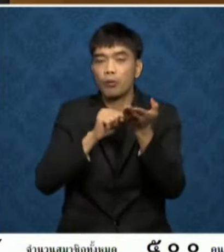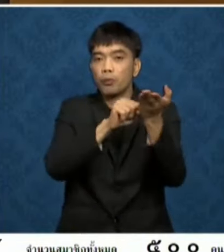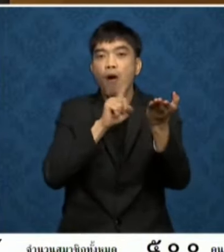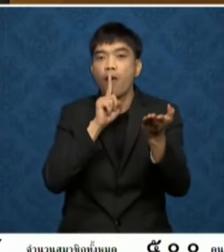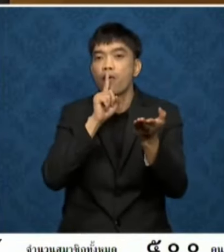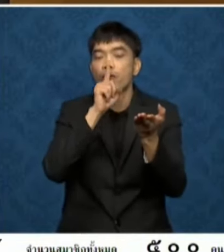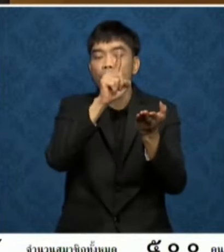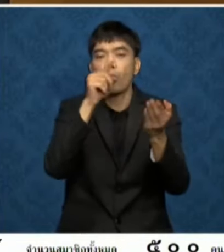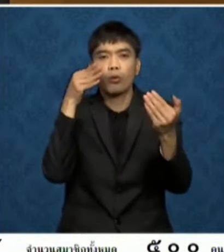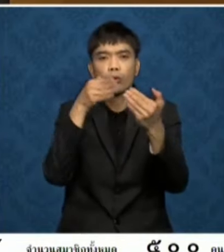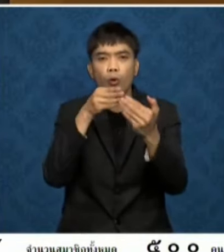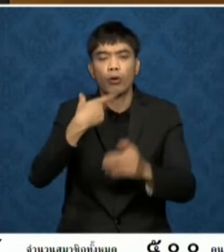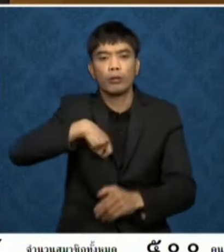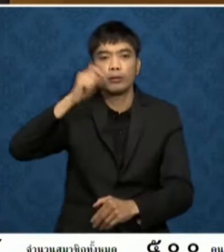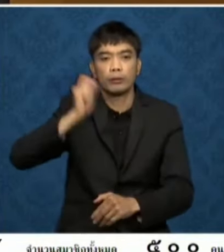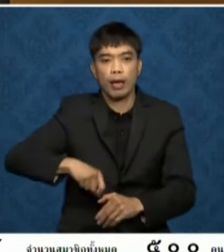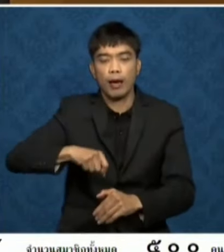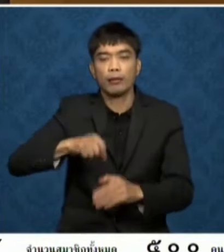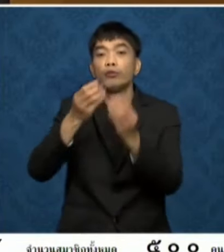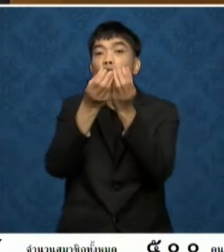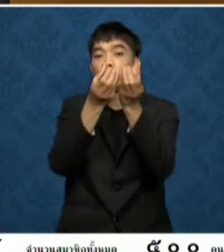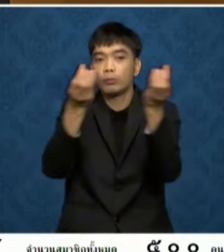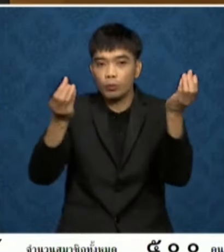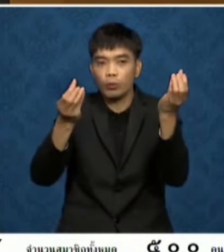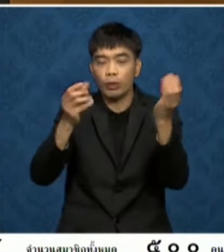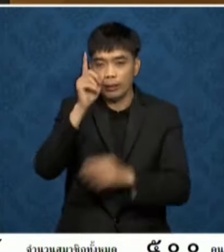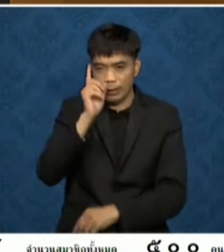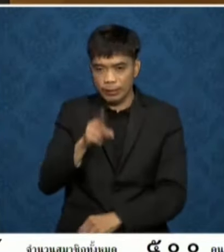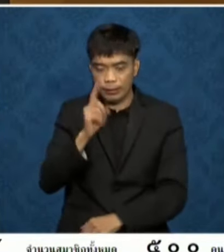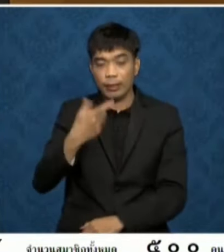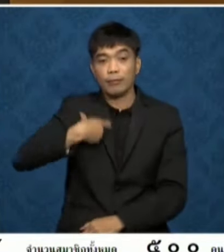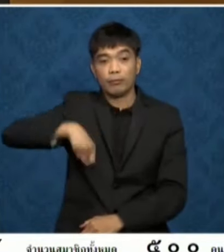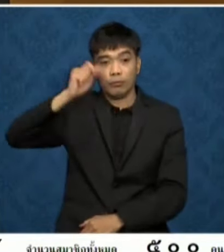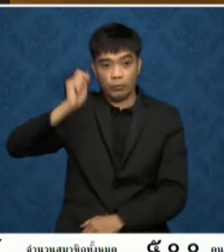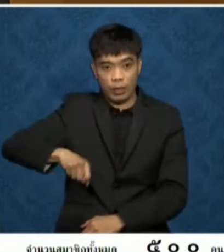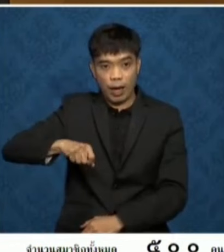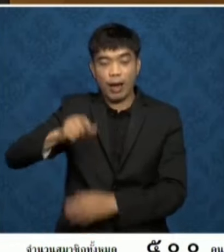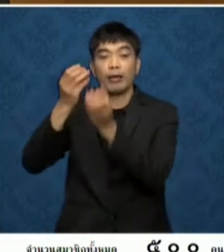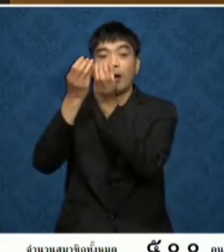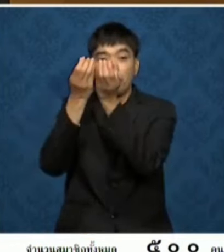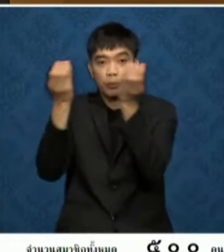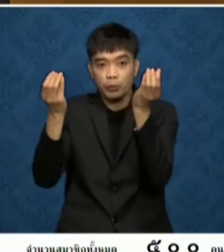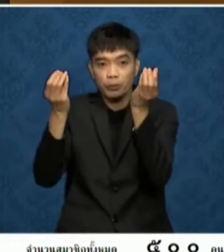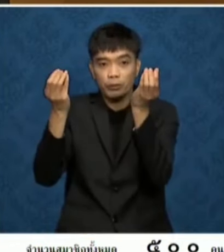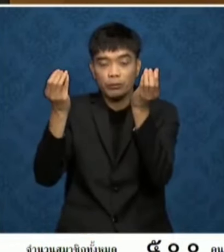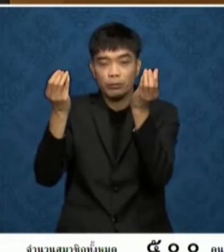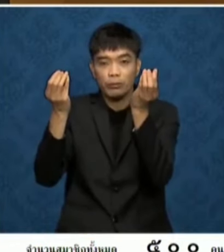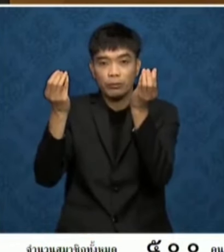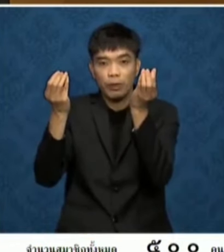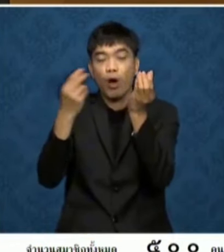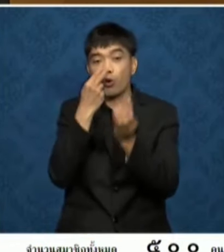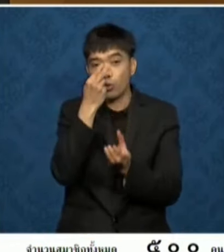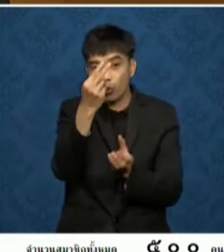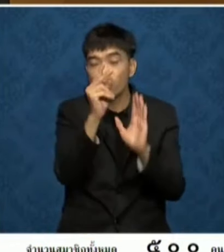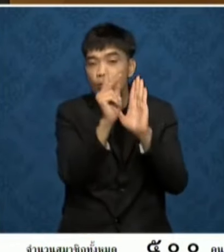รมนูญนะครับจริงๆแล้วศาลรัฐธรรมนูญเนี่ยถ้าท่านดูรัฐธร